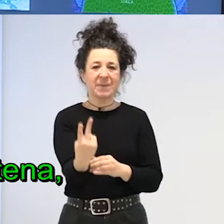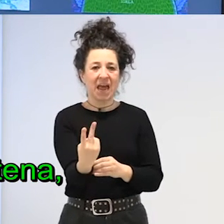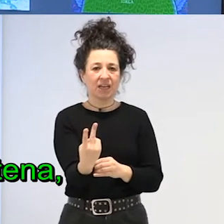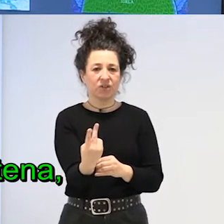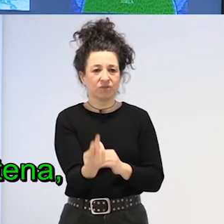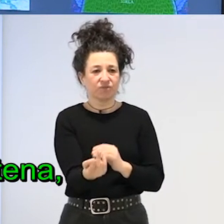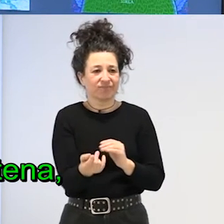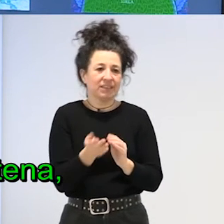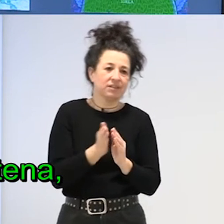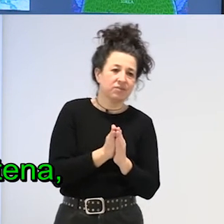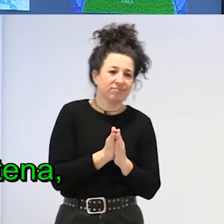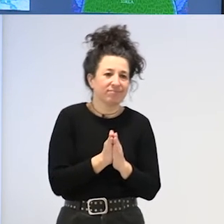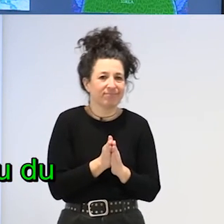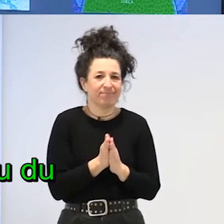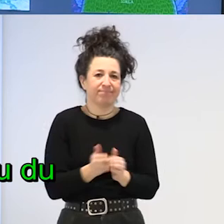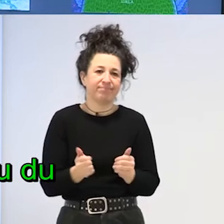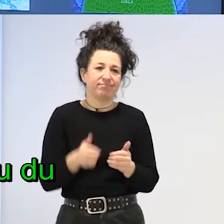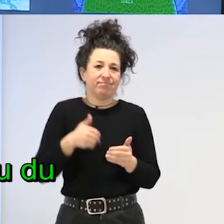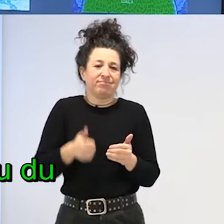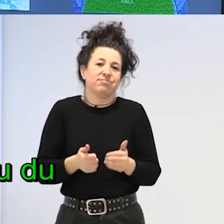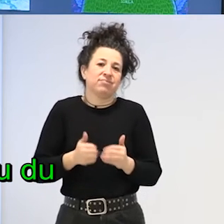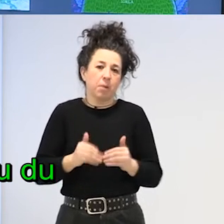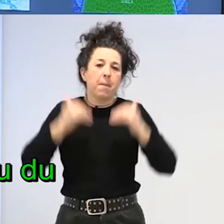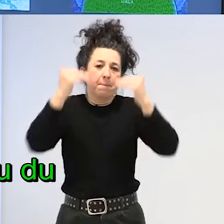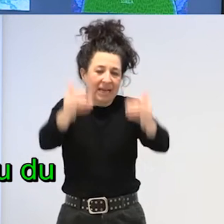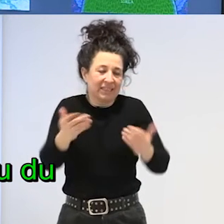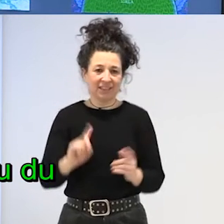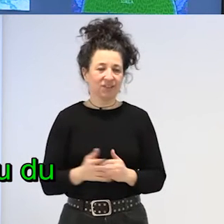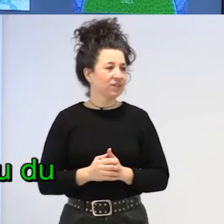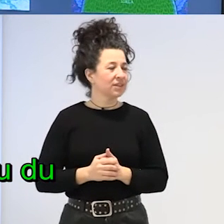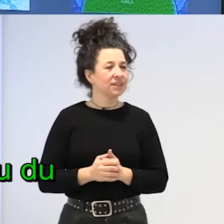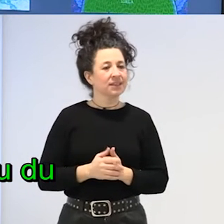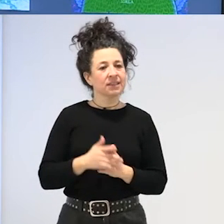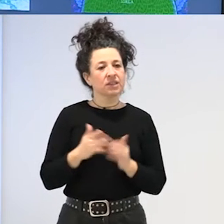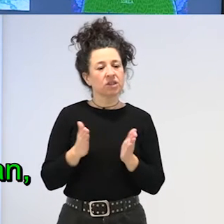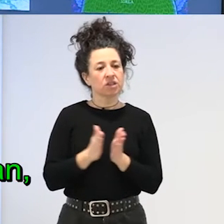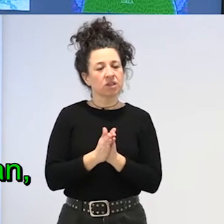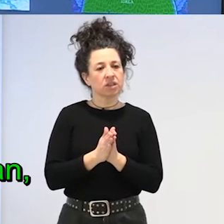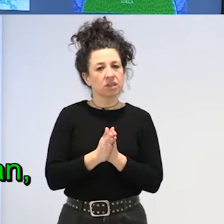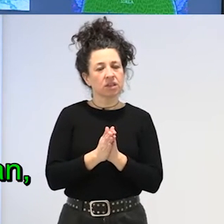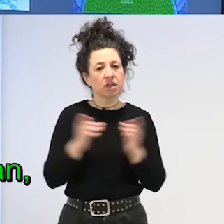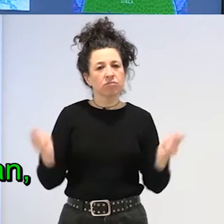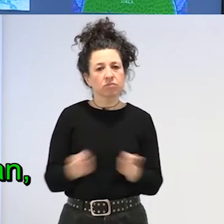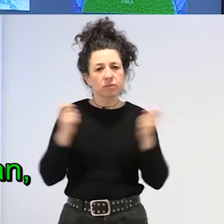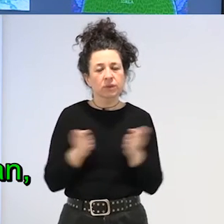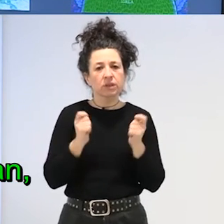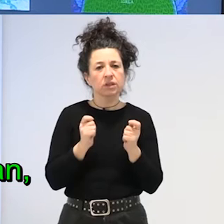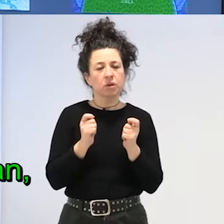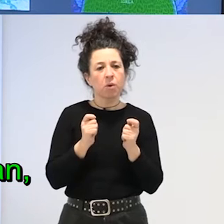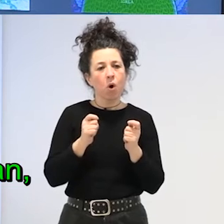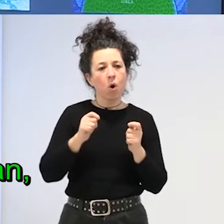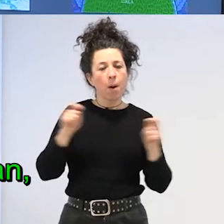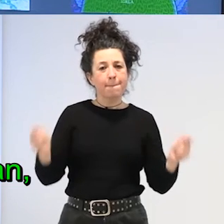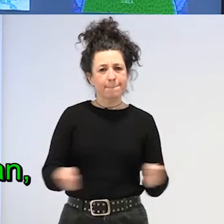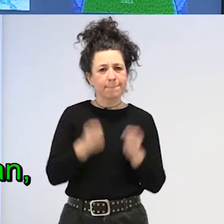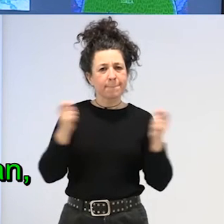lanan feministena, baina oian itzean mundua argitaratu du Igela argitaletxeak Amaia Palausaren itzulpenean,